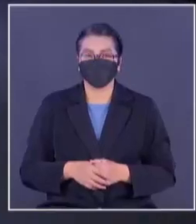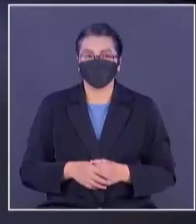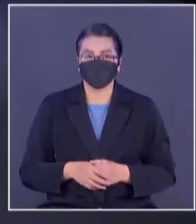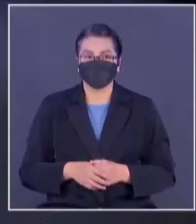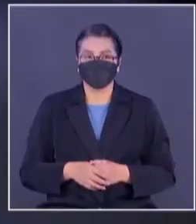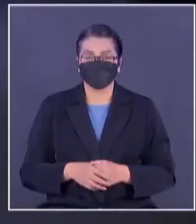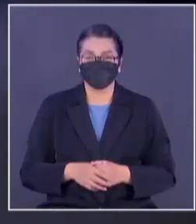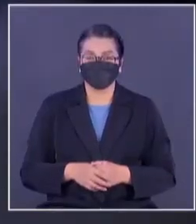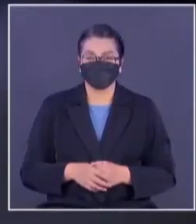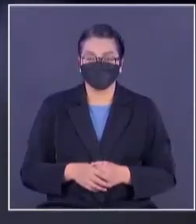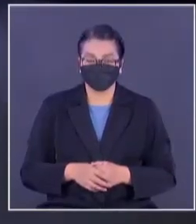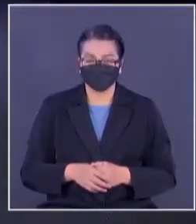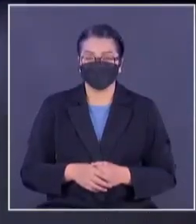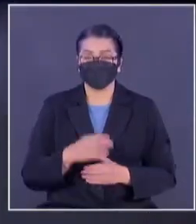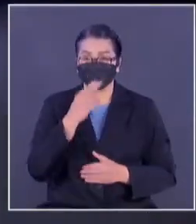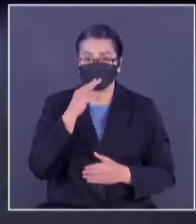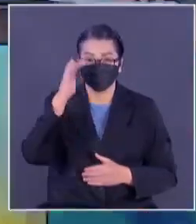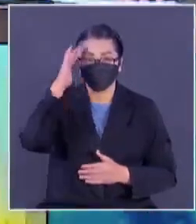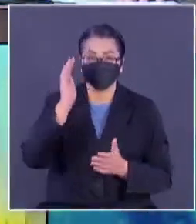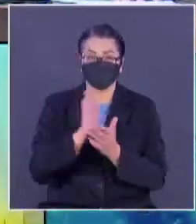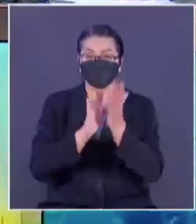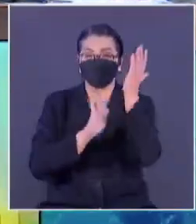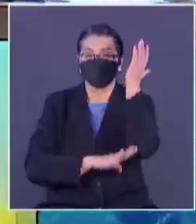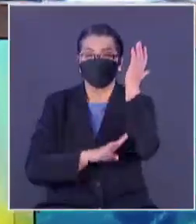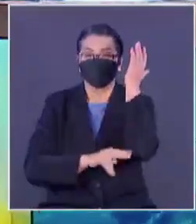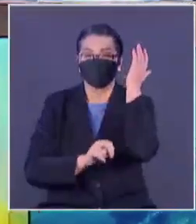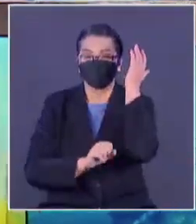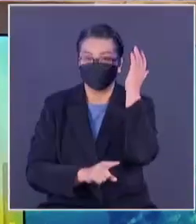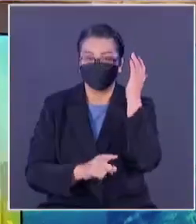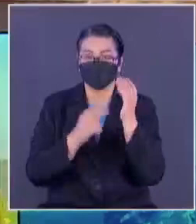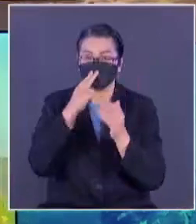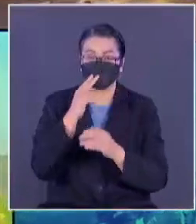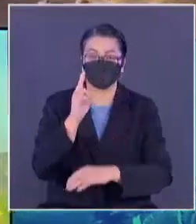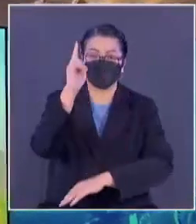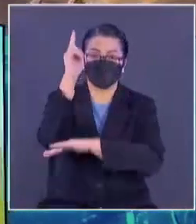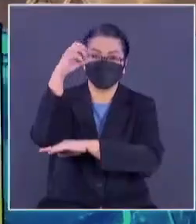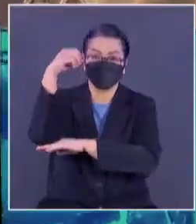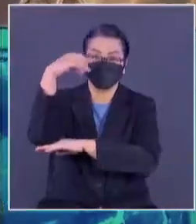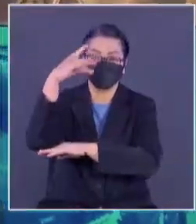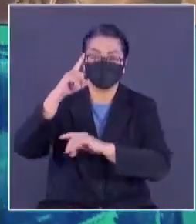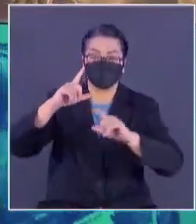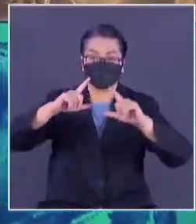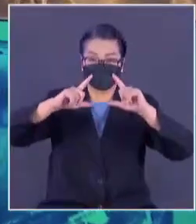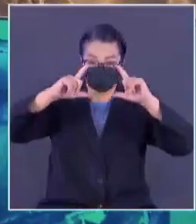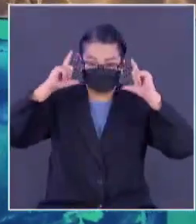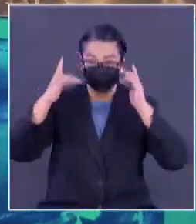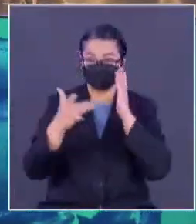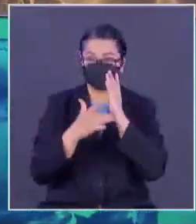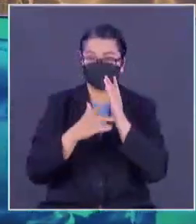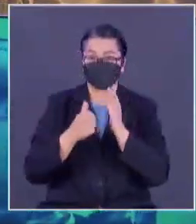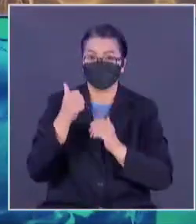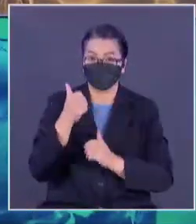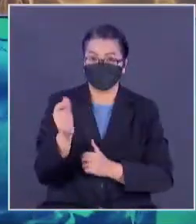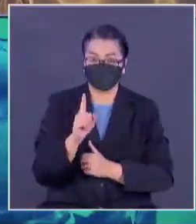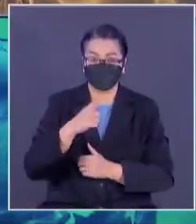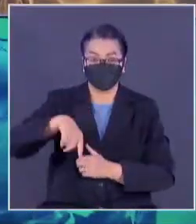ที่สภ.เมืองนครศรีธรรมราชนะคะที่นี่เขามีการเปิดตัวเสาไฟอัจฉริยะต้นแรกของจังหวัดค่ะตั้งอยู่กลางย่านเศรษฐกิจเลยนะคะเ